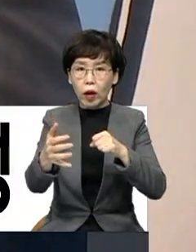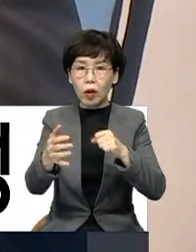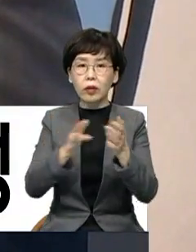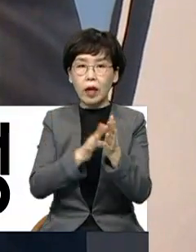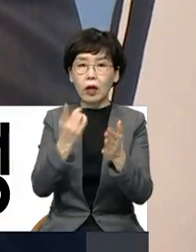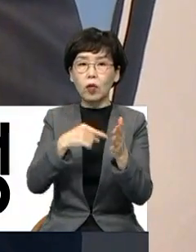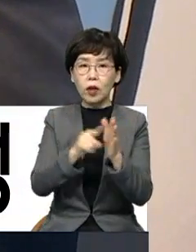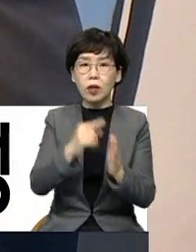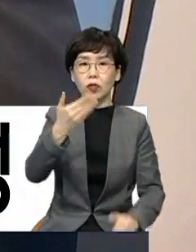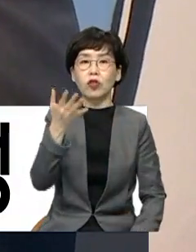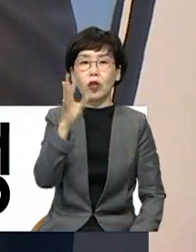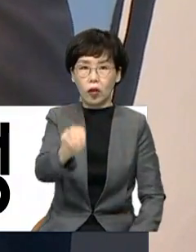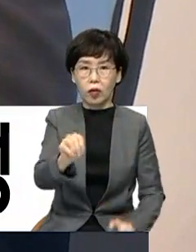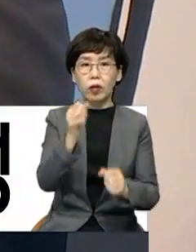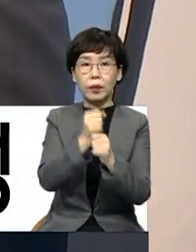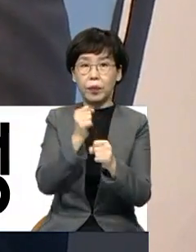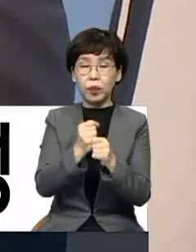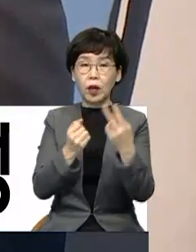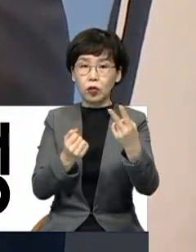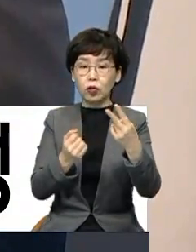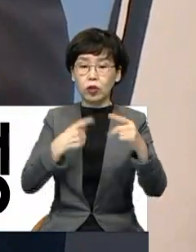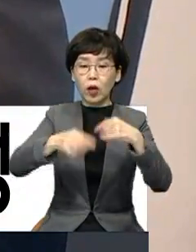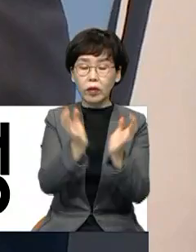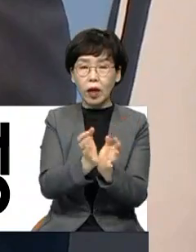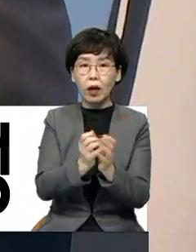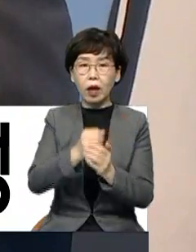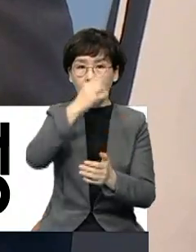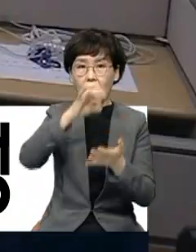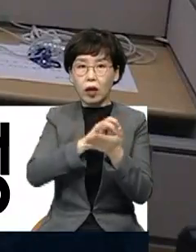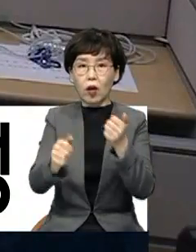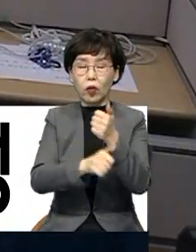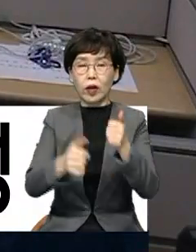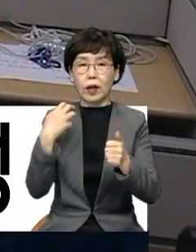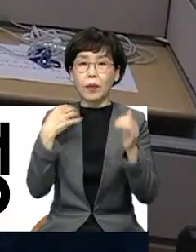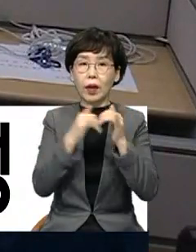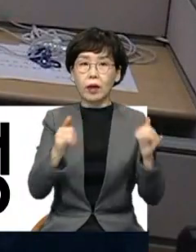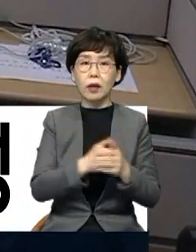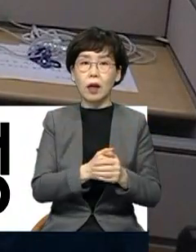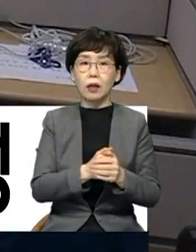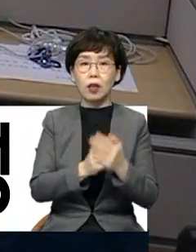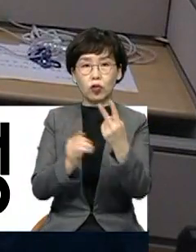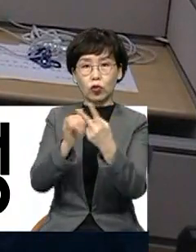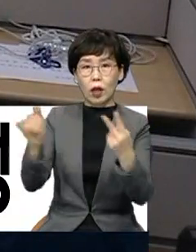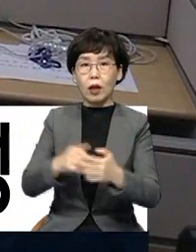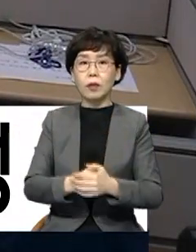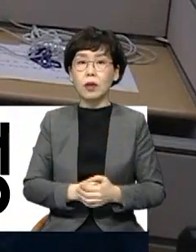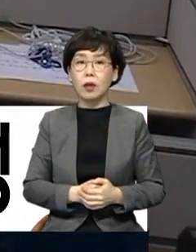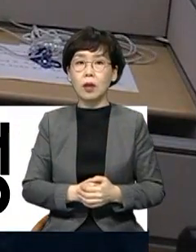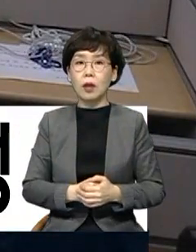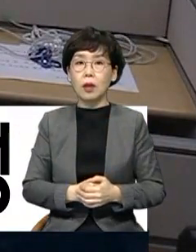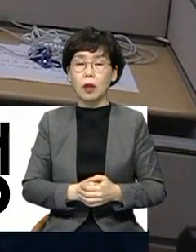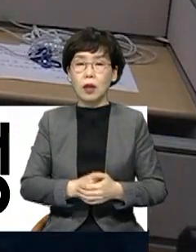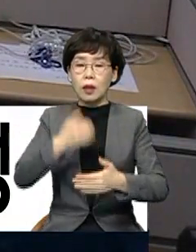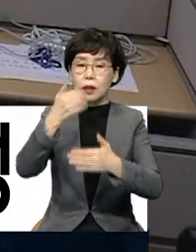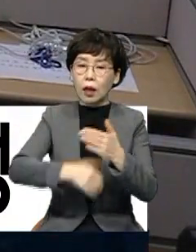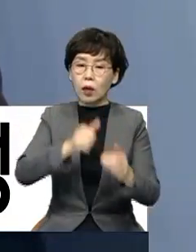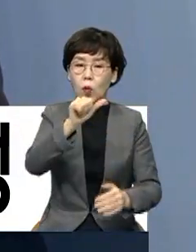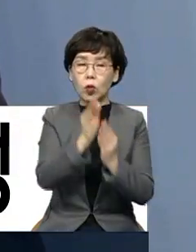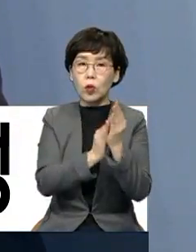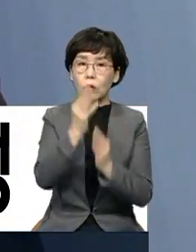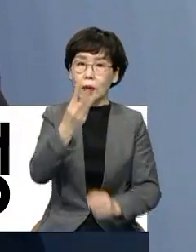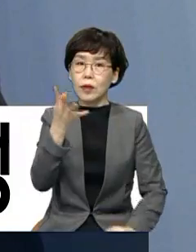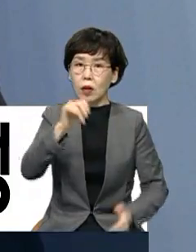추가 편성하기로 했습니다. 양당 예결위 간사인 박홍근 민주당 의원과 추경호 국민의힘 의원은 삭감 규모를 5조 3천억